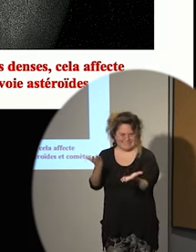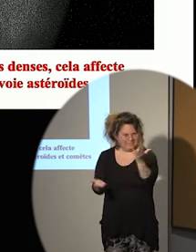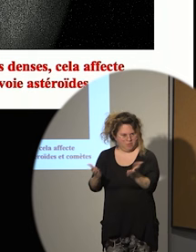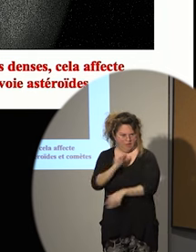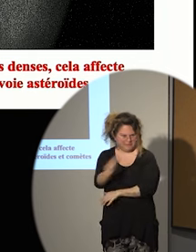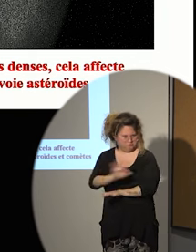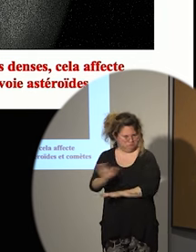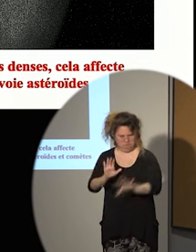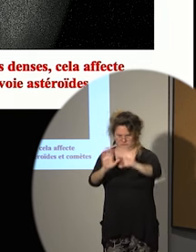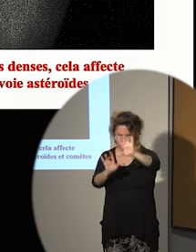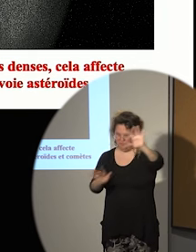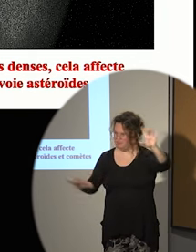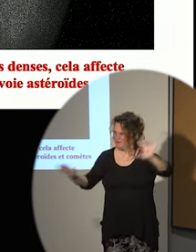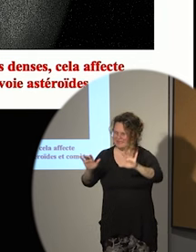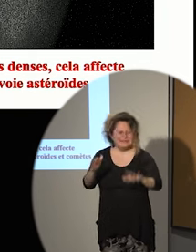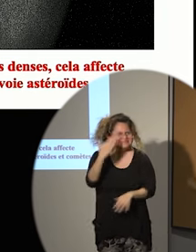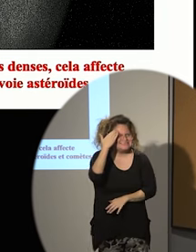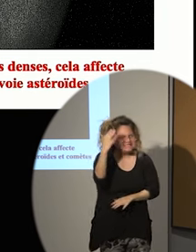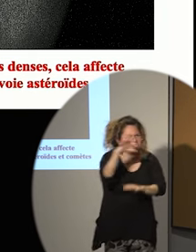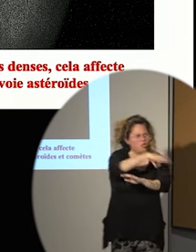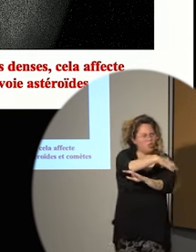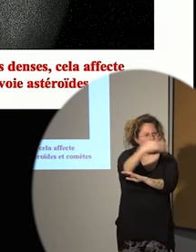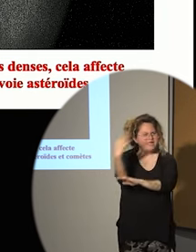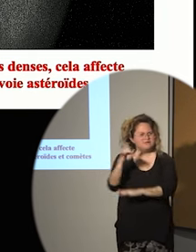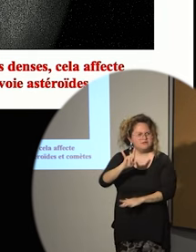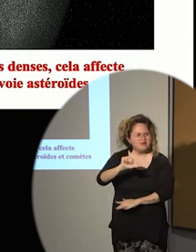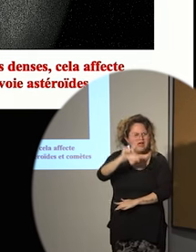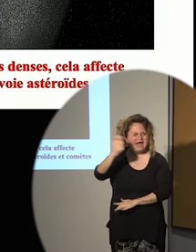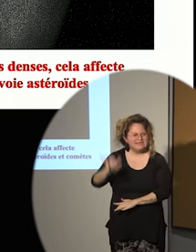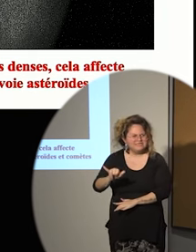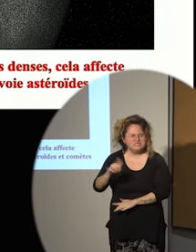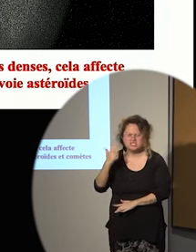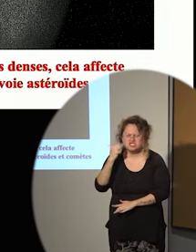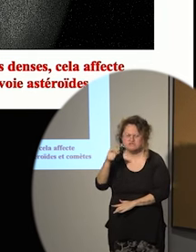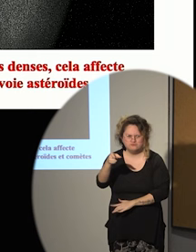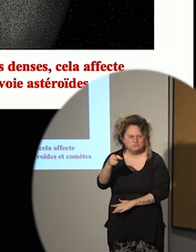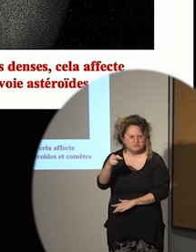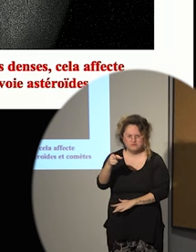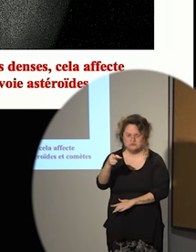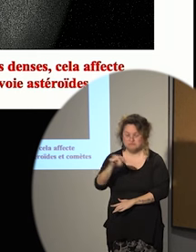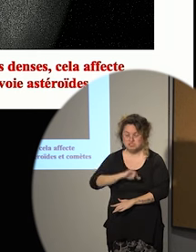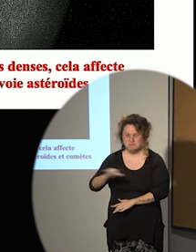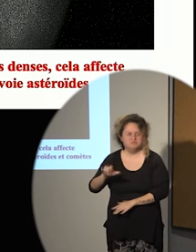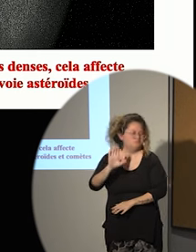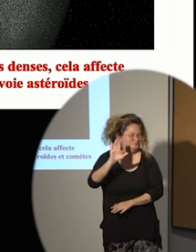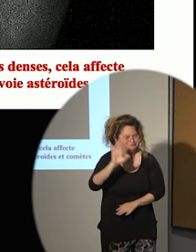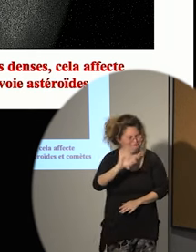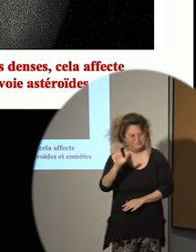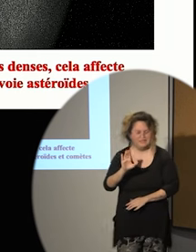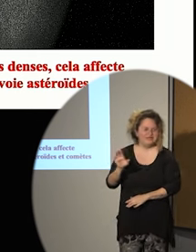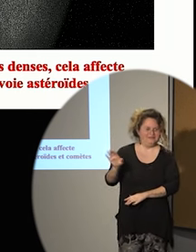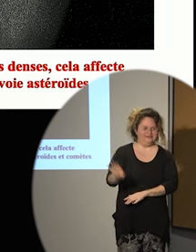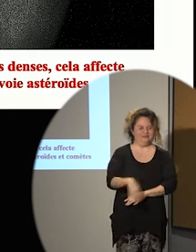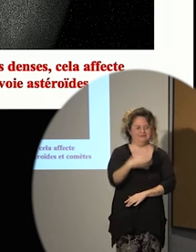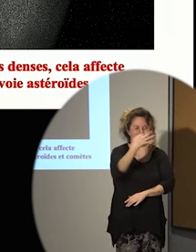parler, vous connaissez la comète de Halley ? Non ? Ah zut ! Comète de Halley, merde ! Bon, comète de Halley. Bon, comète de Halley, c'est